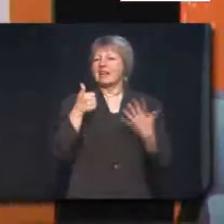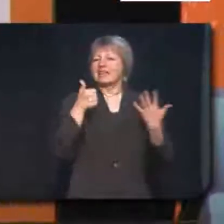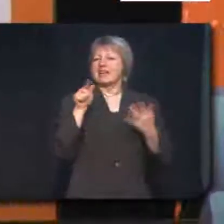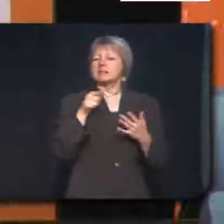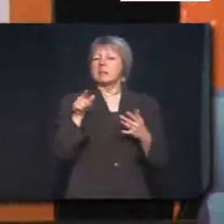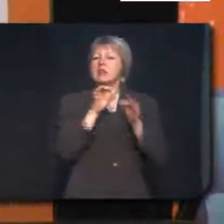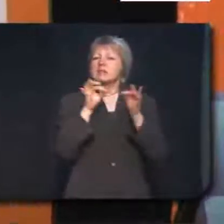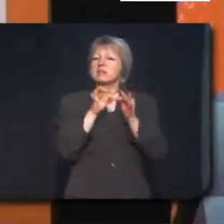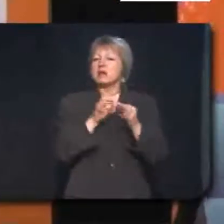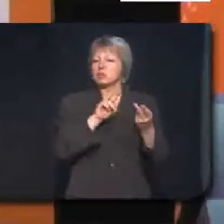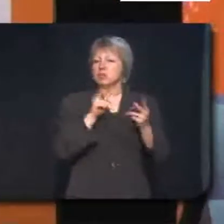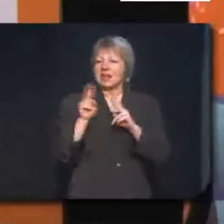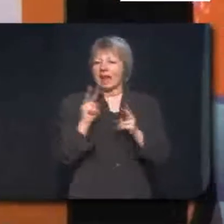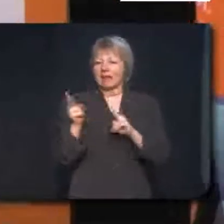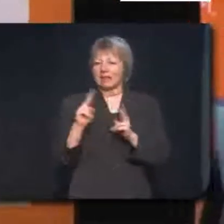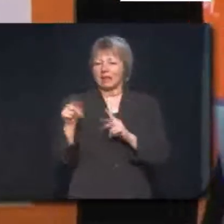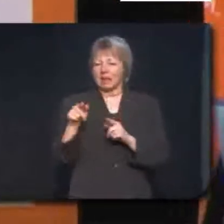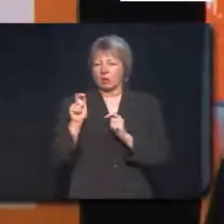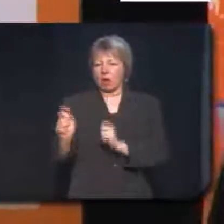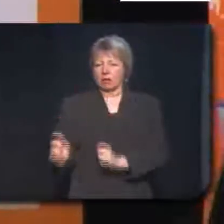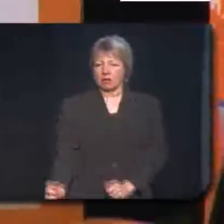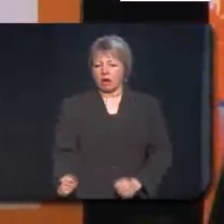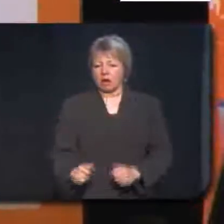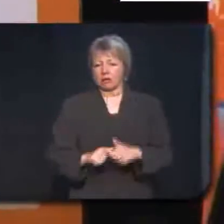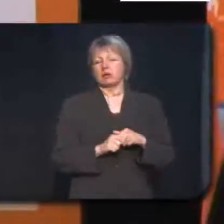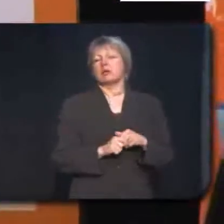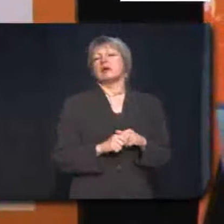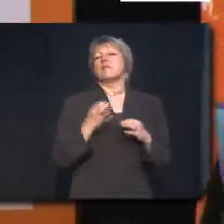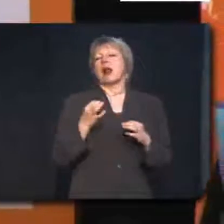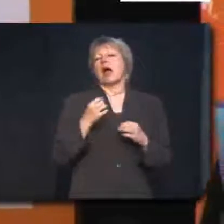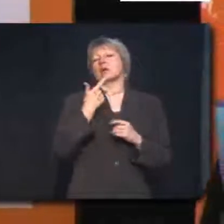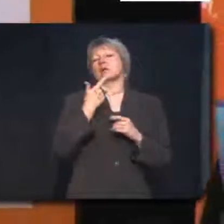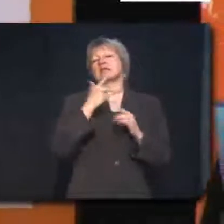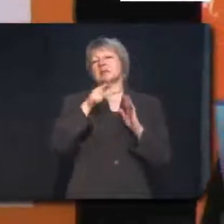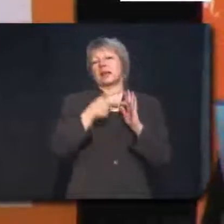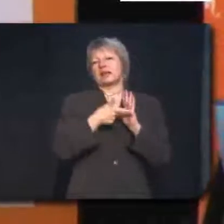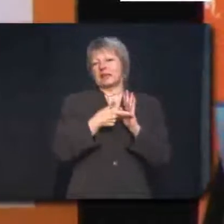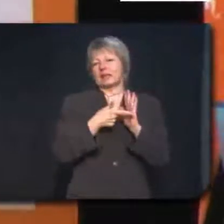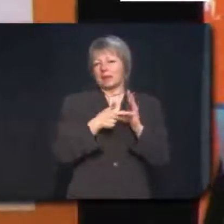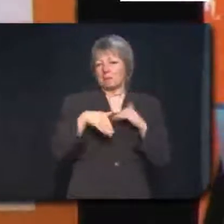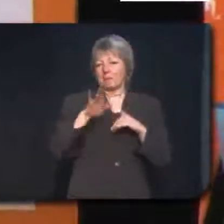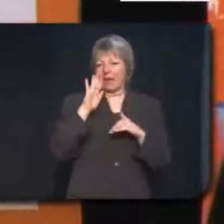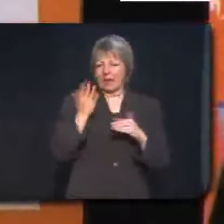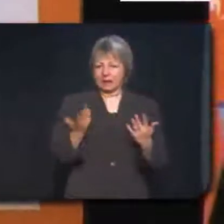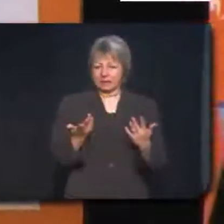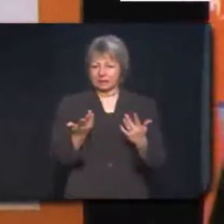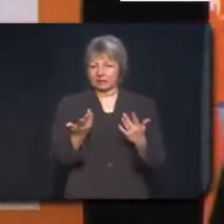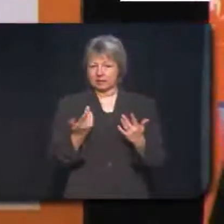satzungsänderungsanträge satzungsänderungsanträge brauchen eine zwei Drittel Mehrheit